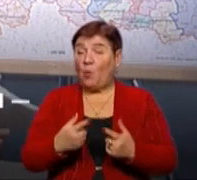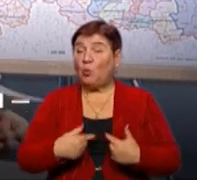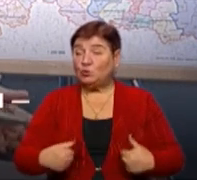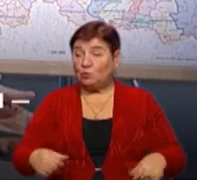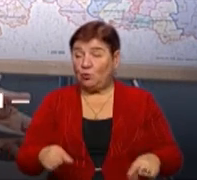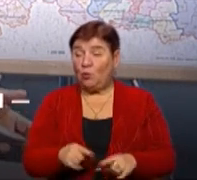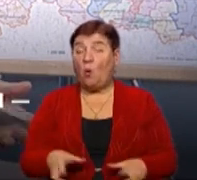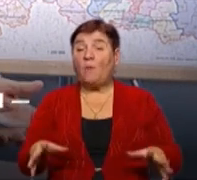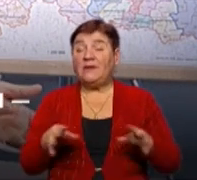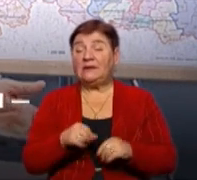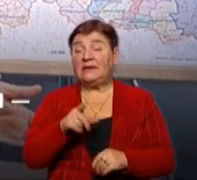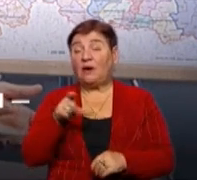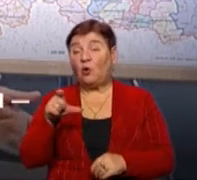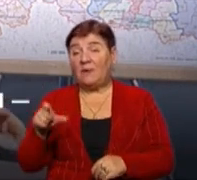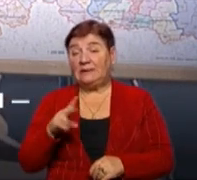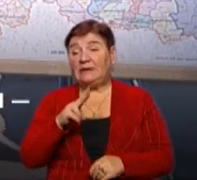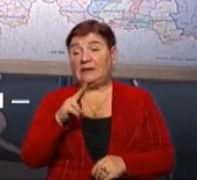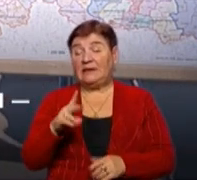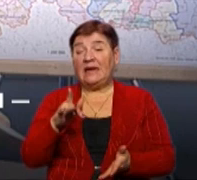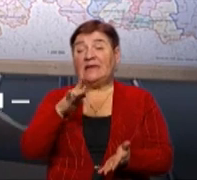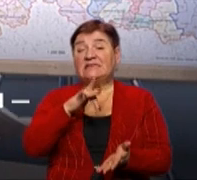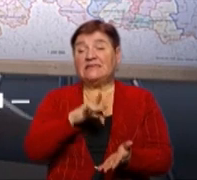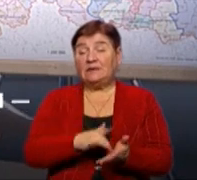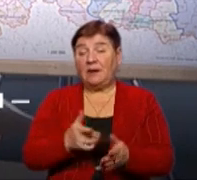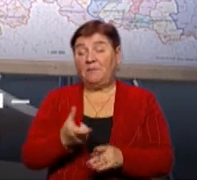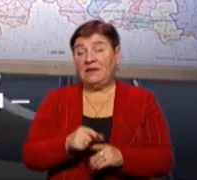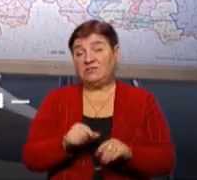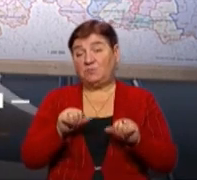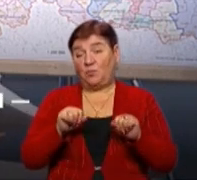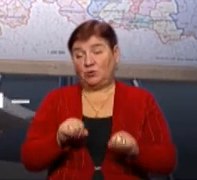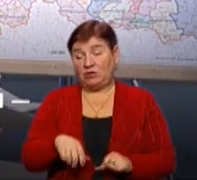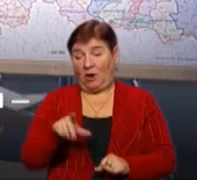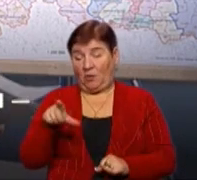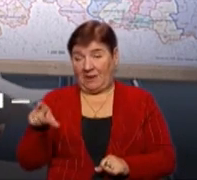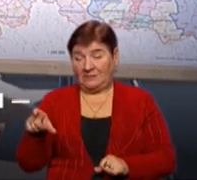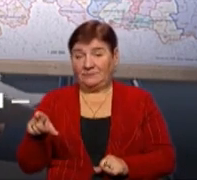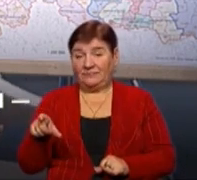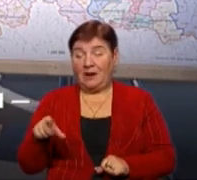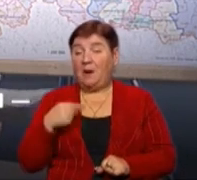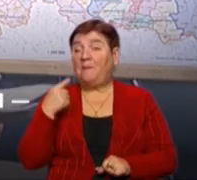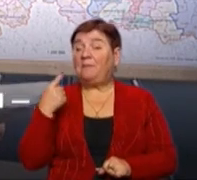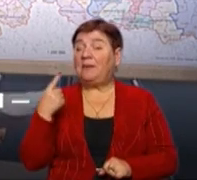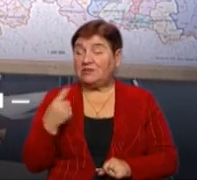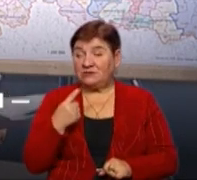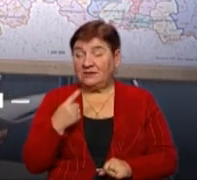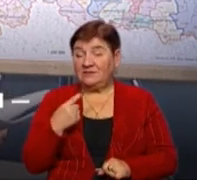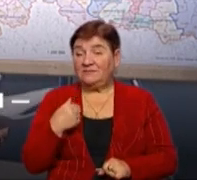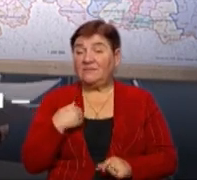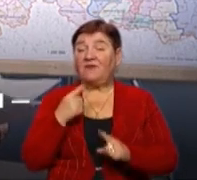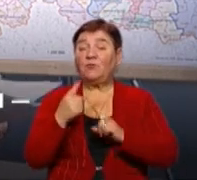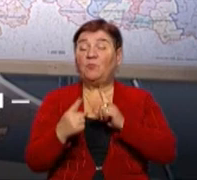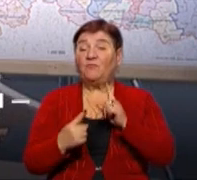і об'єднання громад, які стали центрами більш спроможних громад. Перший етап завершився, але